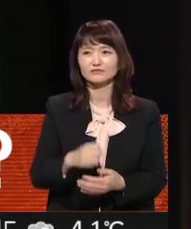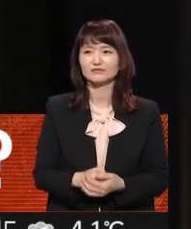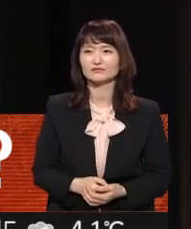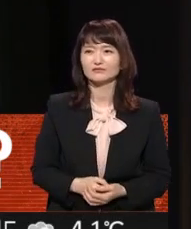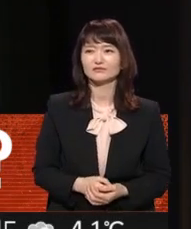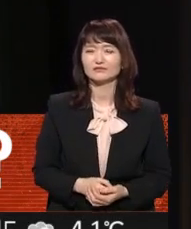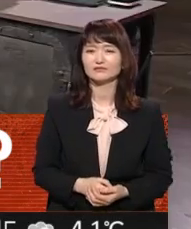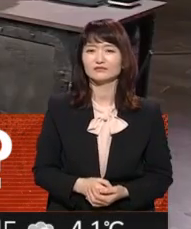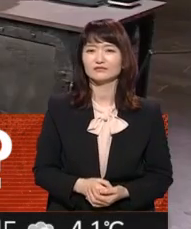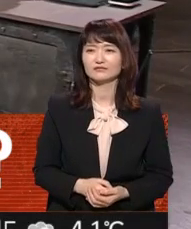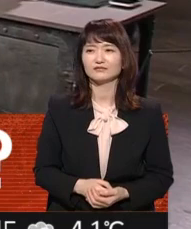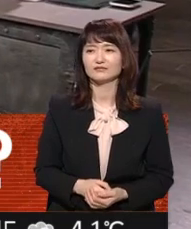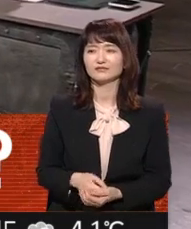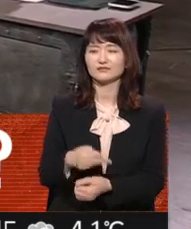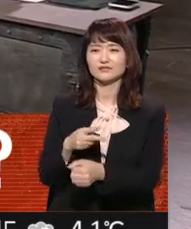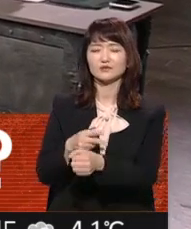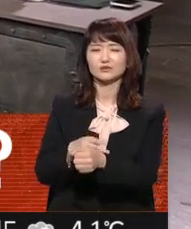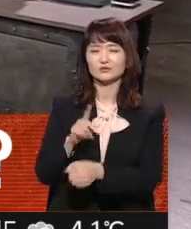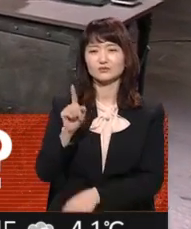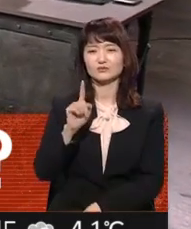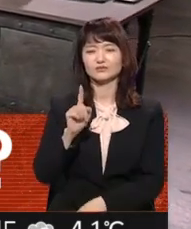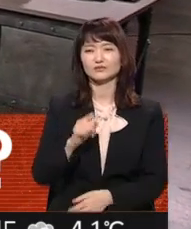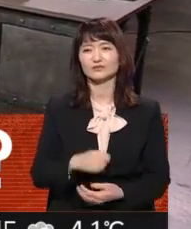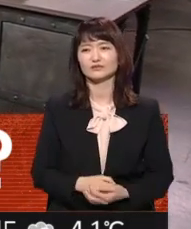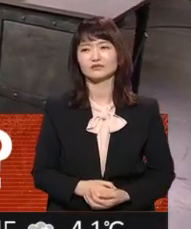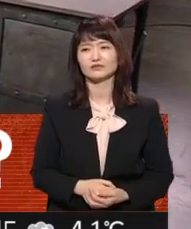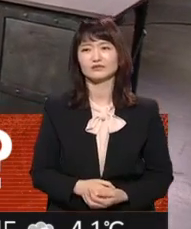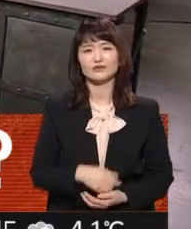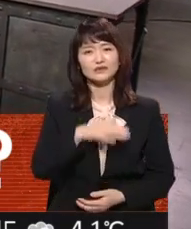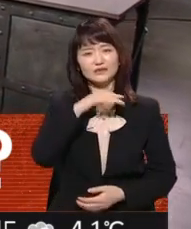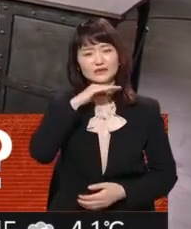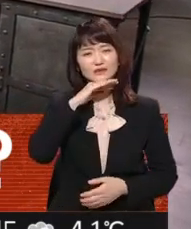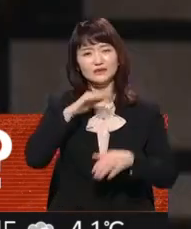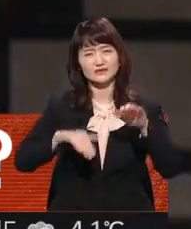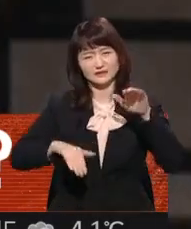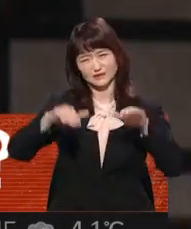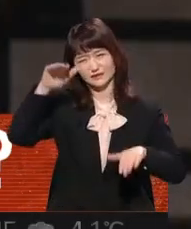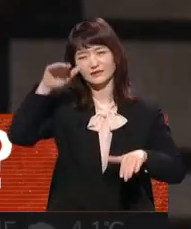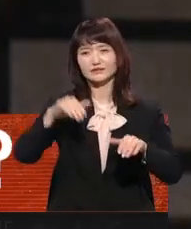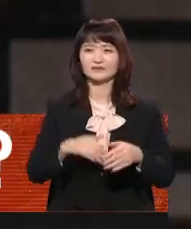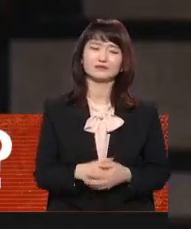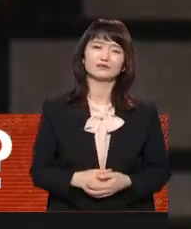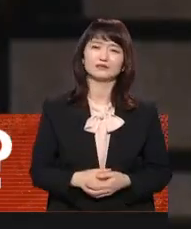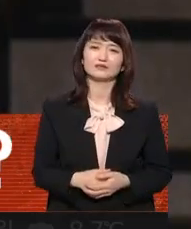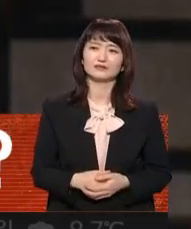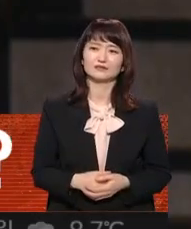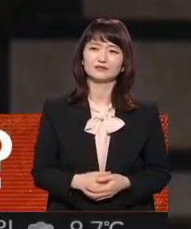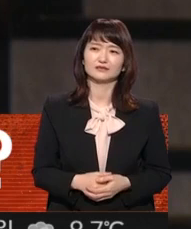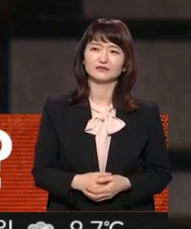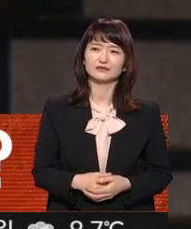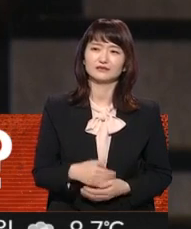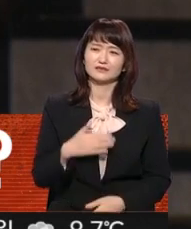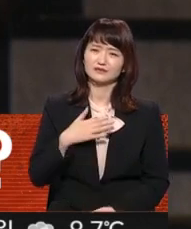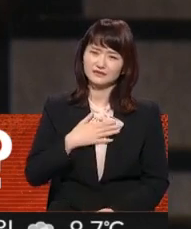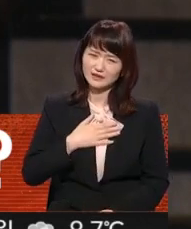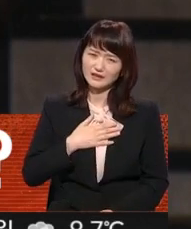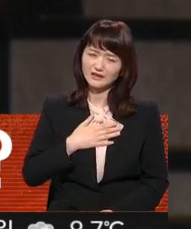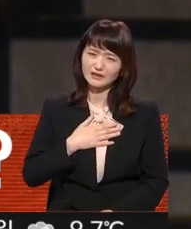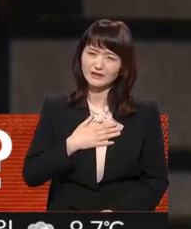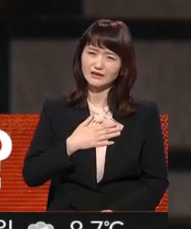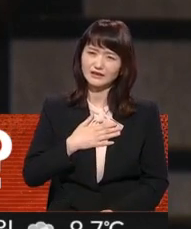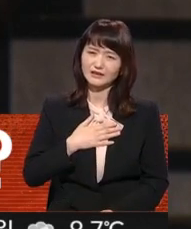교수님 말씀 먼저 들어봐야죠 교수님 세대 차이긴 한데요 제가 봤을 때는 뭐 저도 뭐 양쪽을